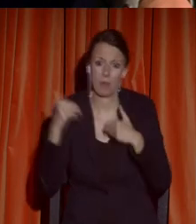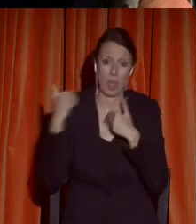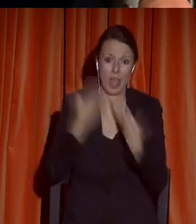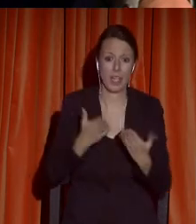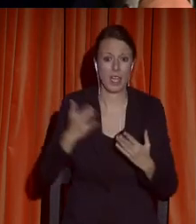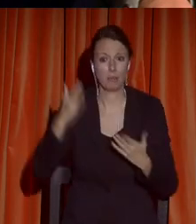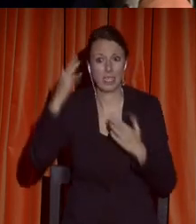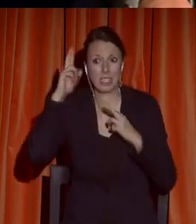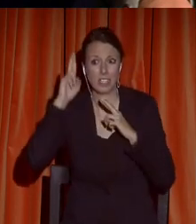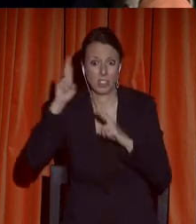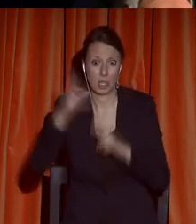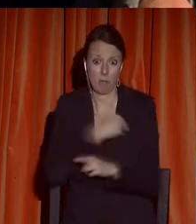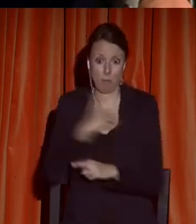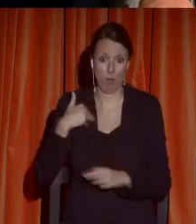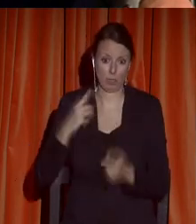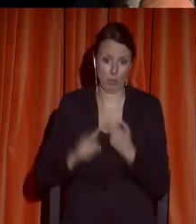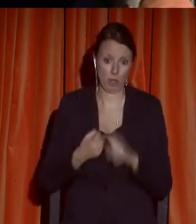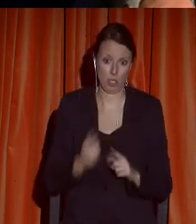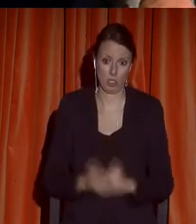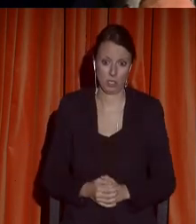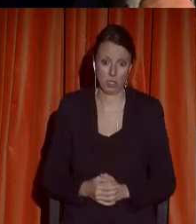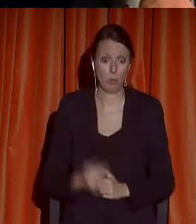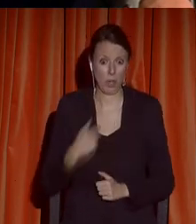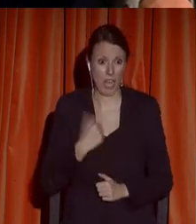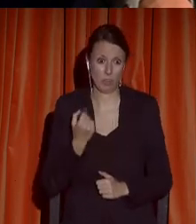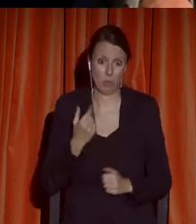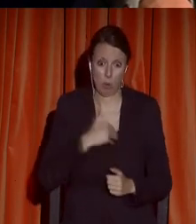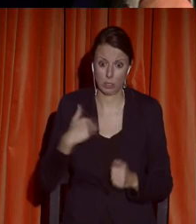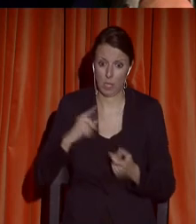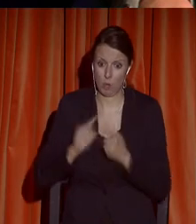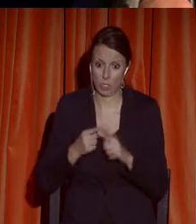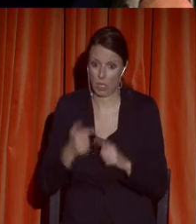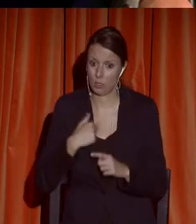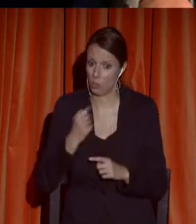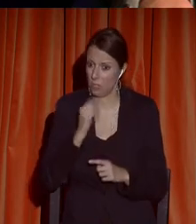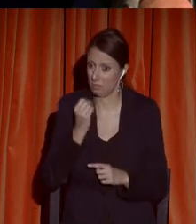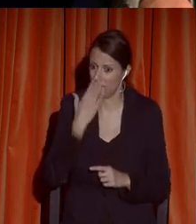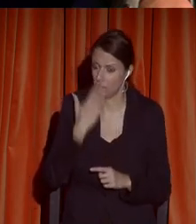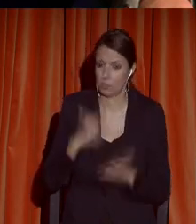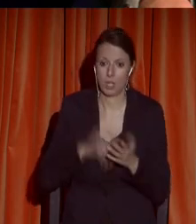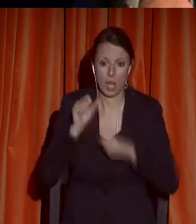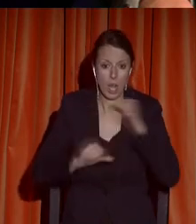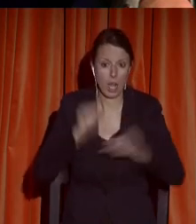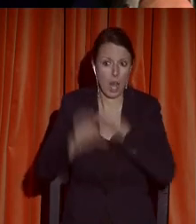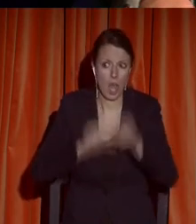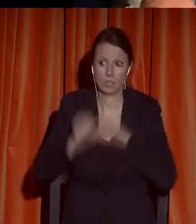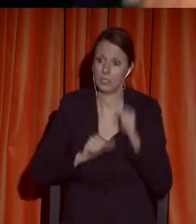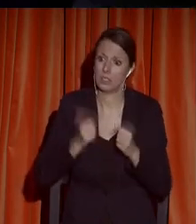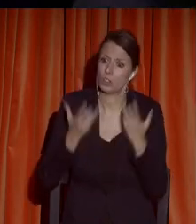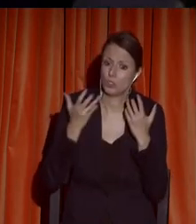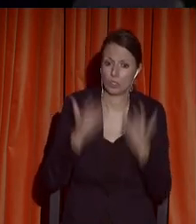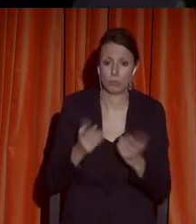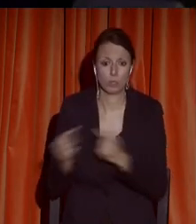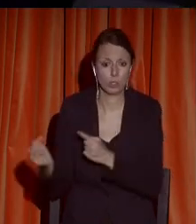Ja jestem z pewną goryczą do polskiej polityki, ponieważ przez lata starałem się, żeby te dyskusje